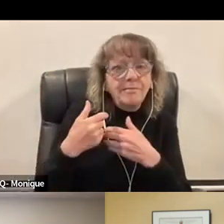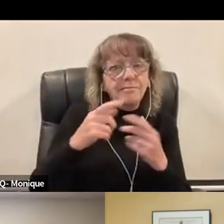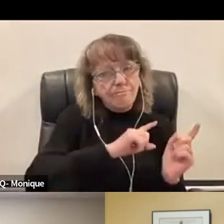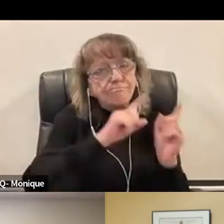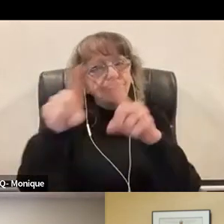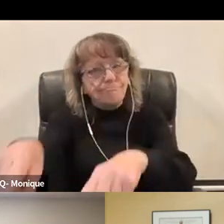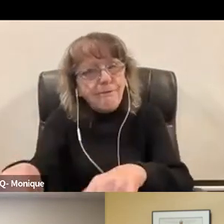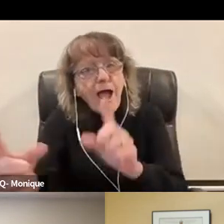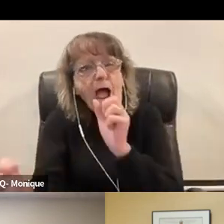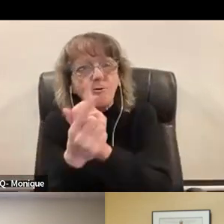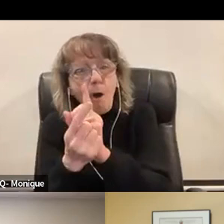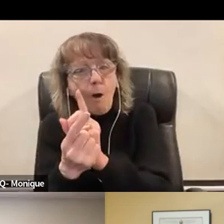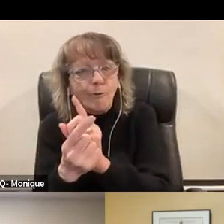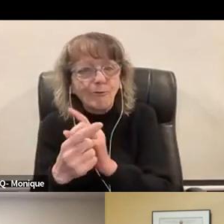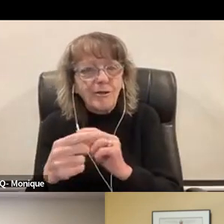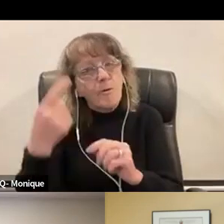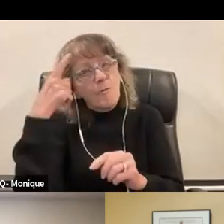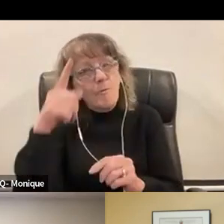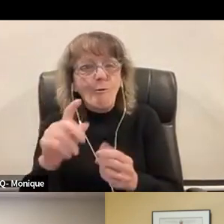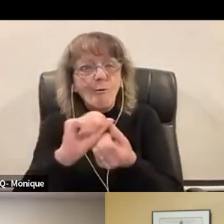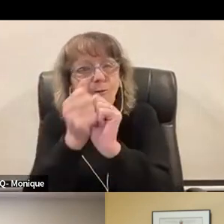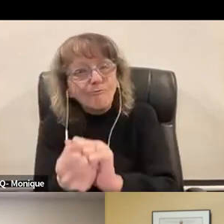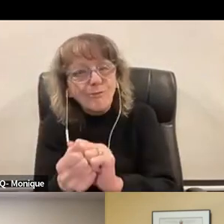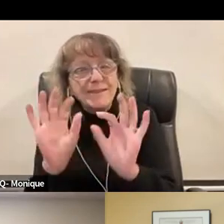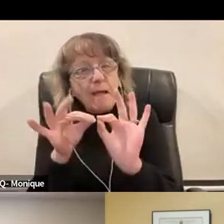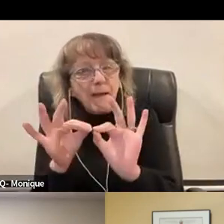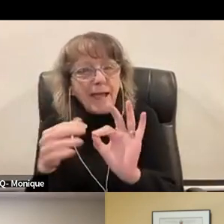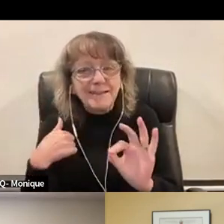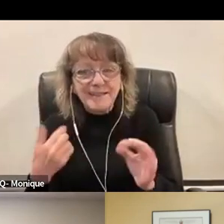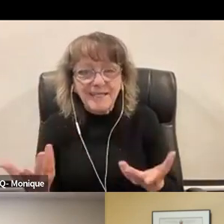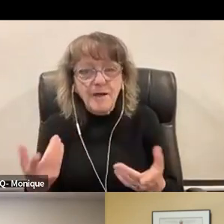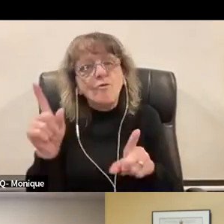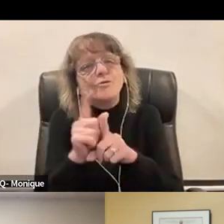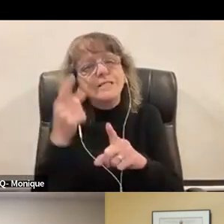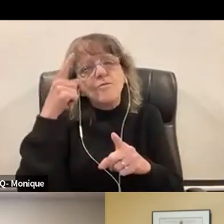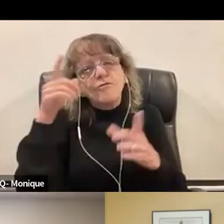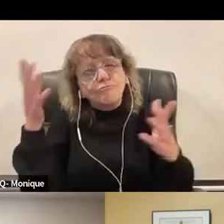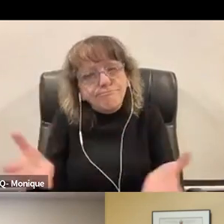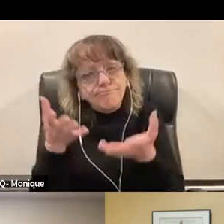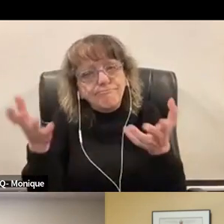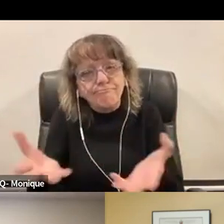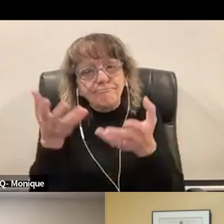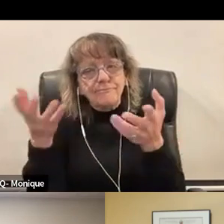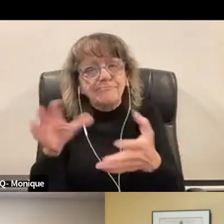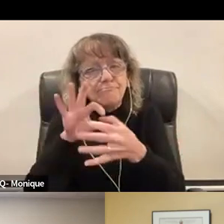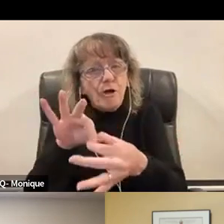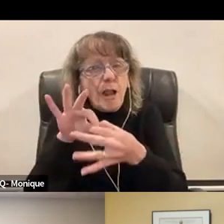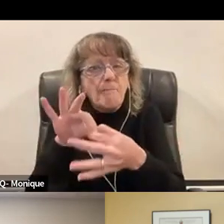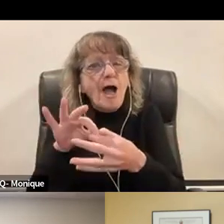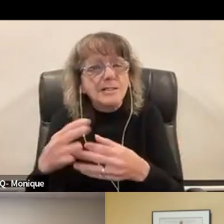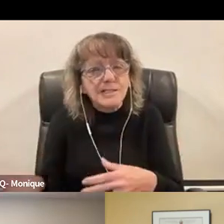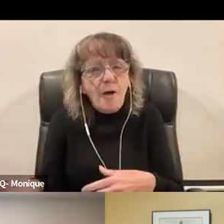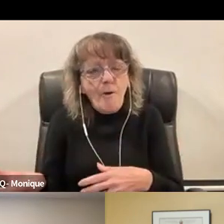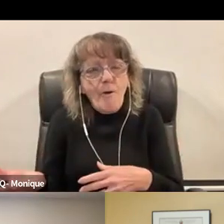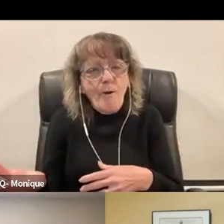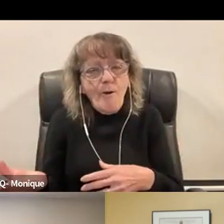en fait presque traduire et pour encourager la collaboration. Alors,